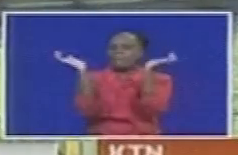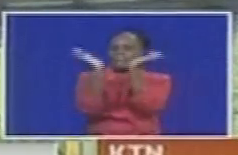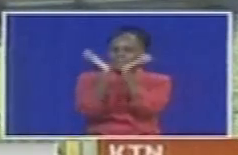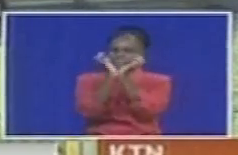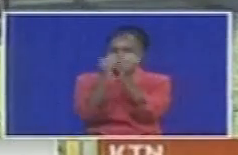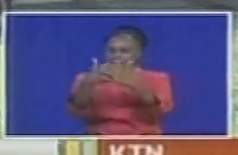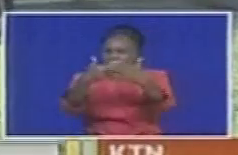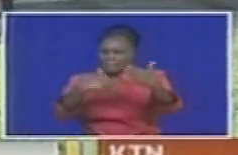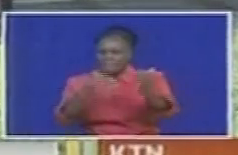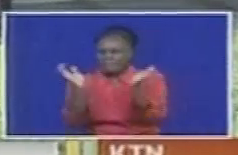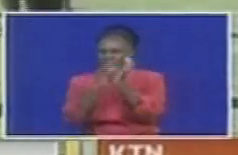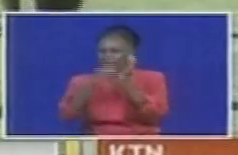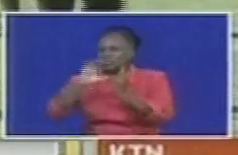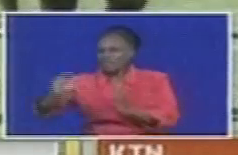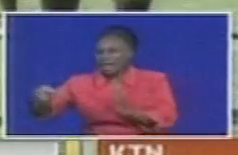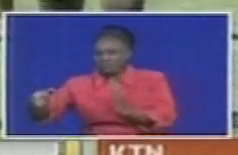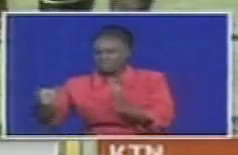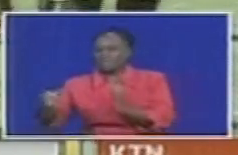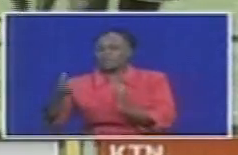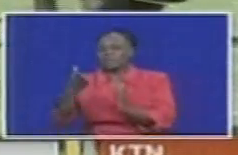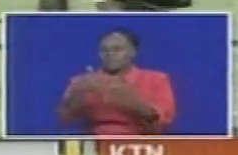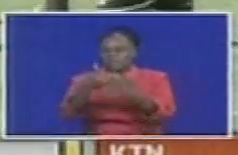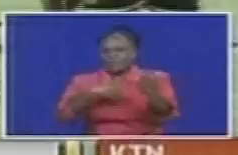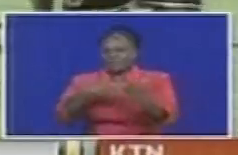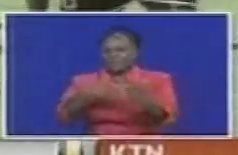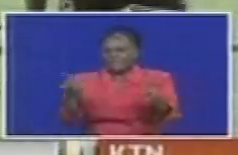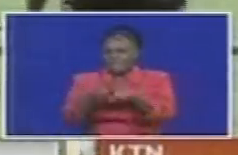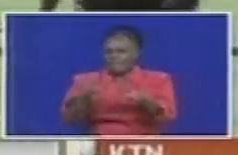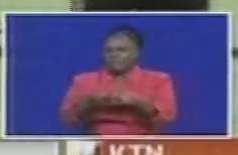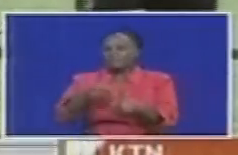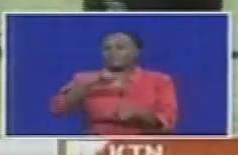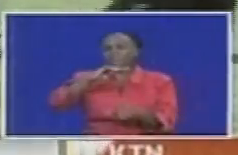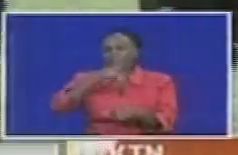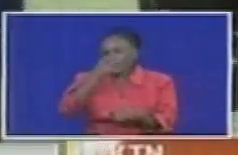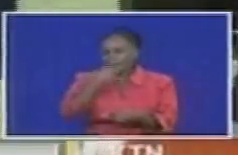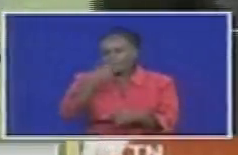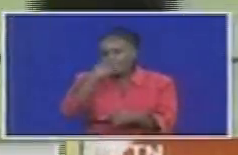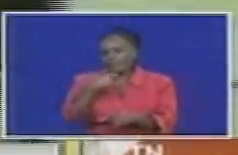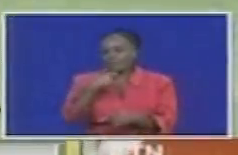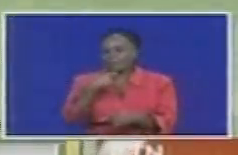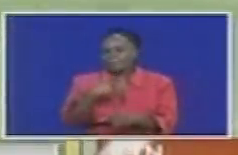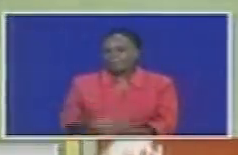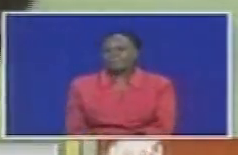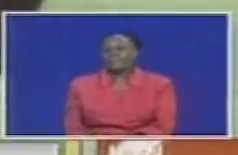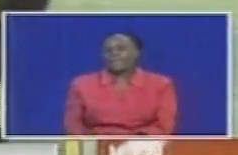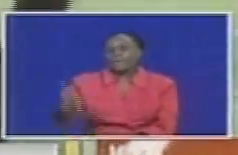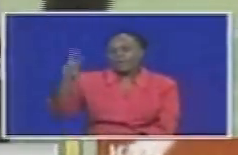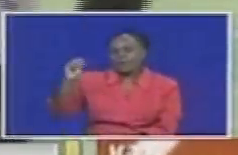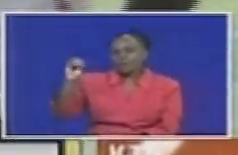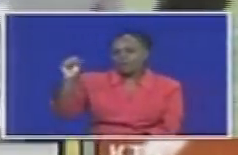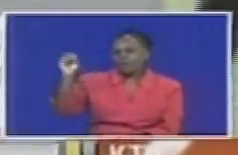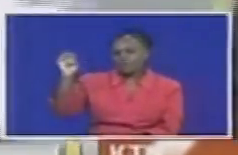ya mechi ya marudiano tarehe 26 mwezi Aprili huko Dar es Salaam nchini Tanzania. Moses